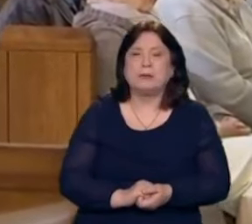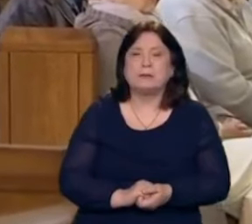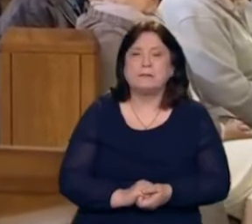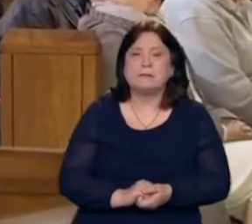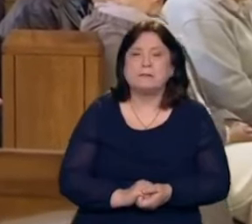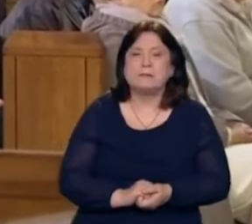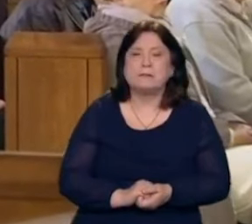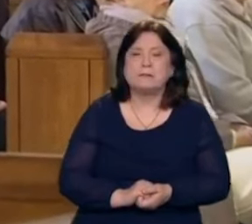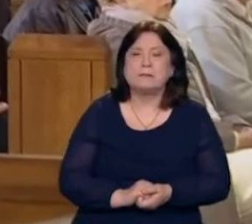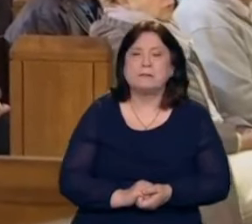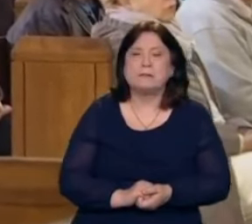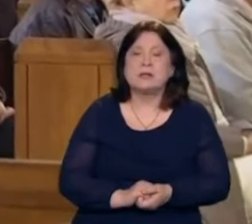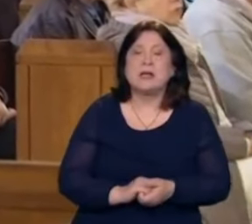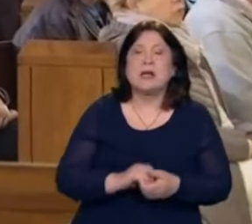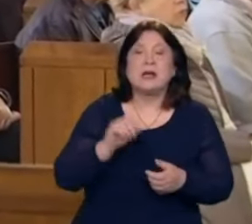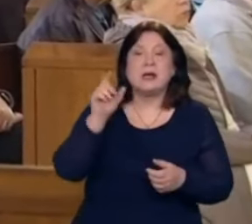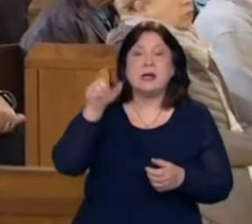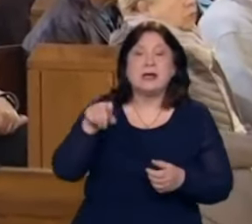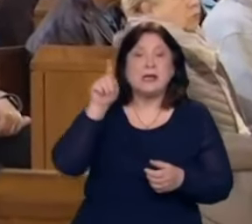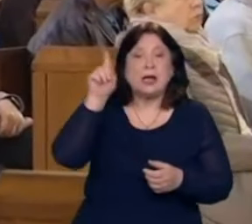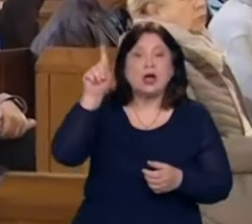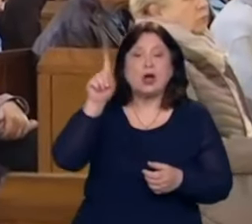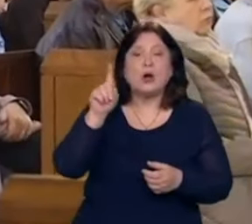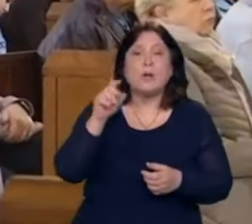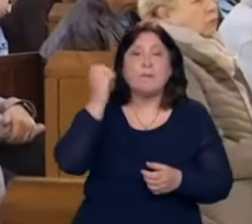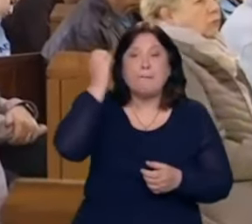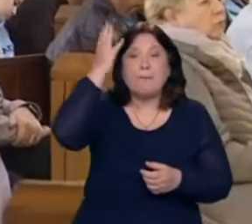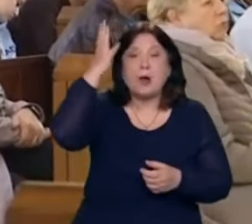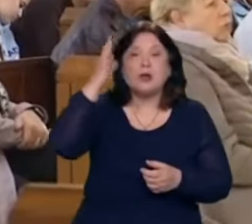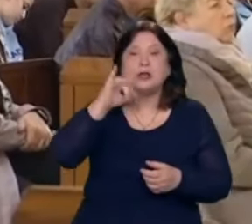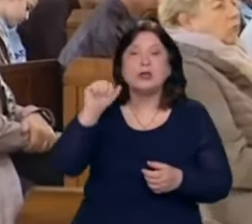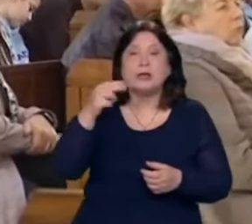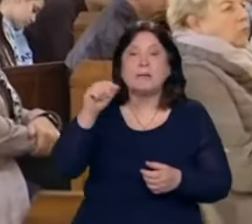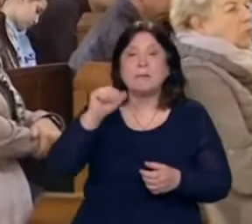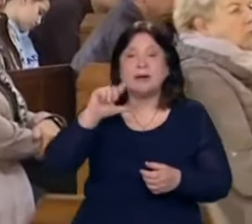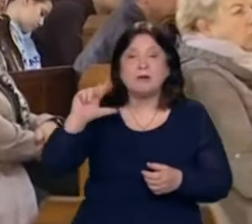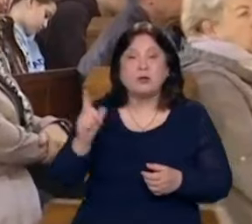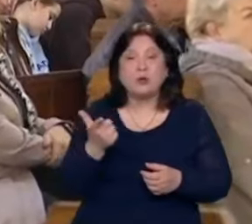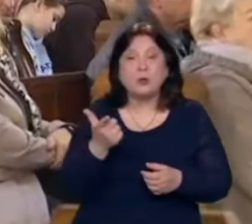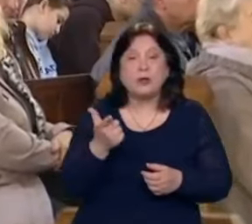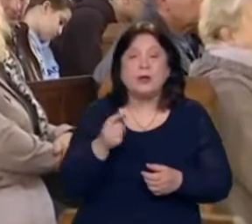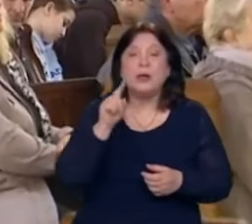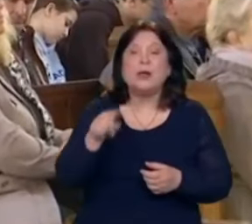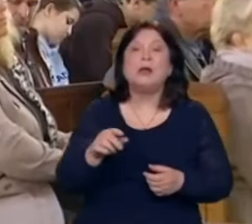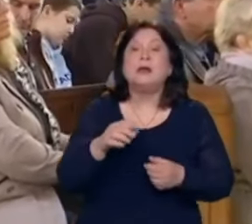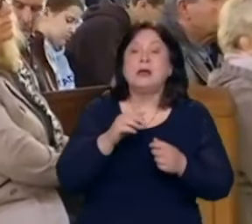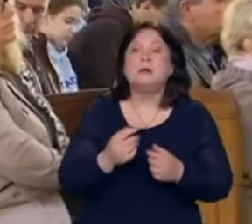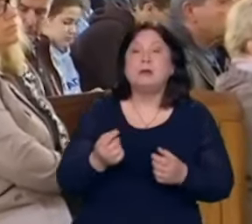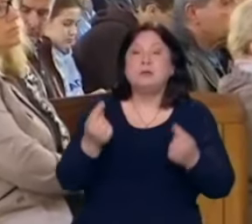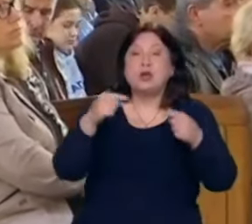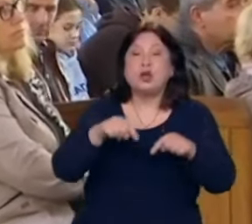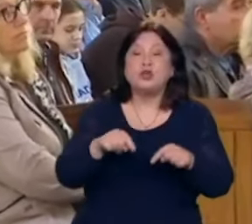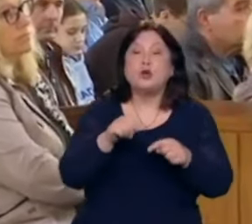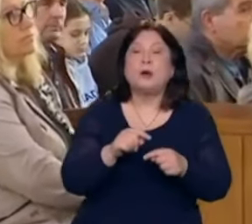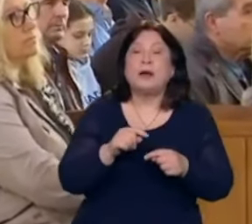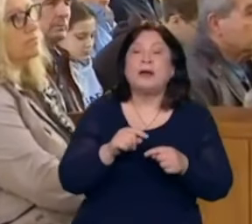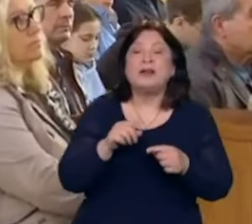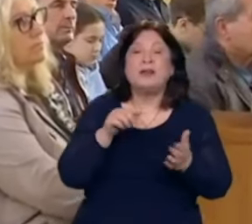komunizmu jego mądrość dochodziła do głosu wtedy kiedy stawał